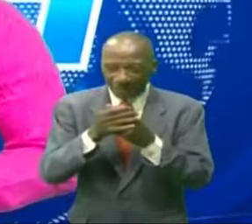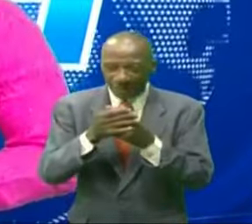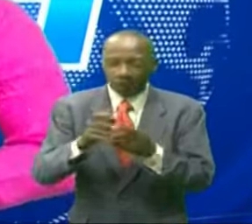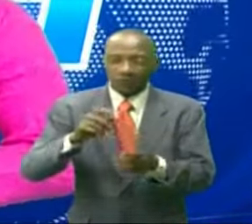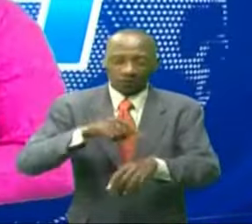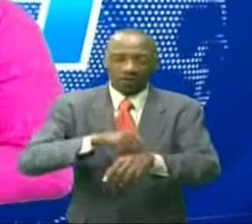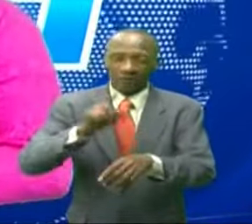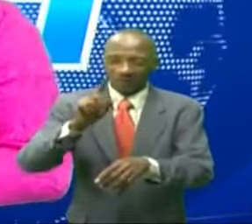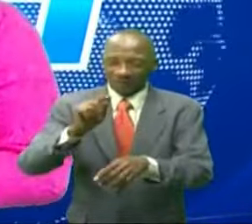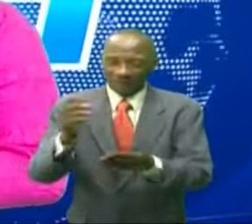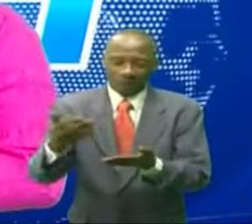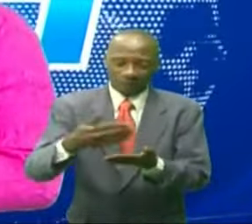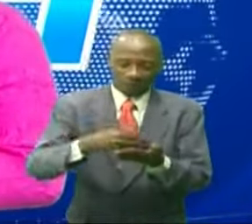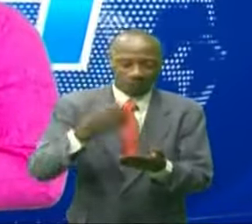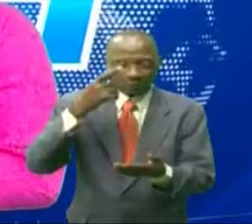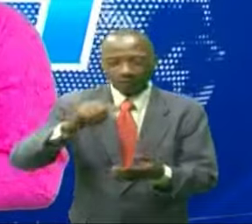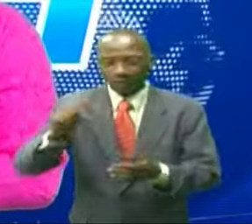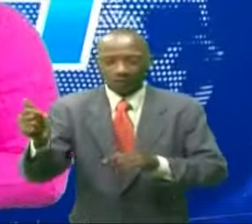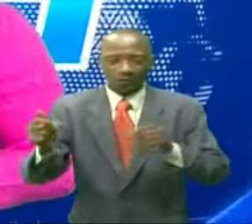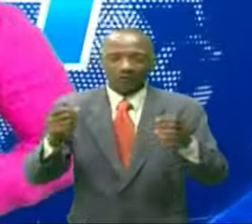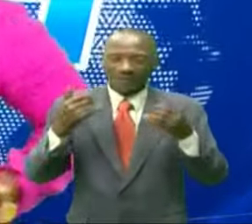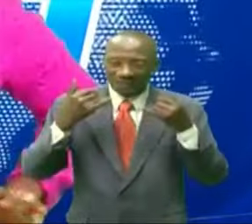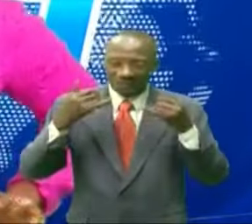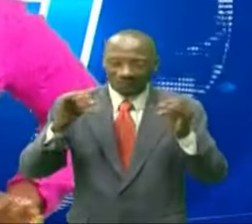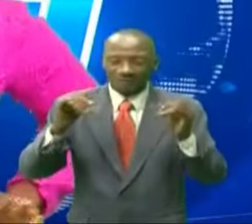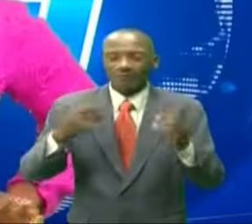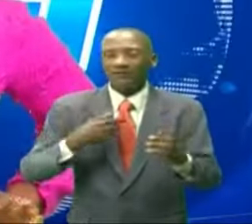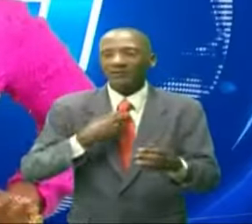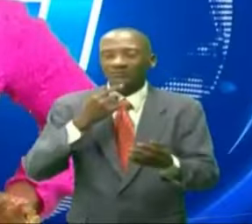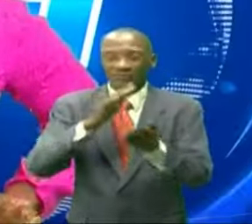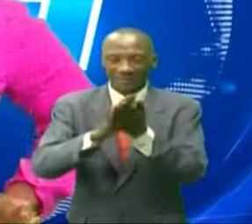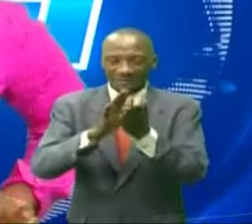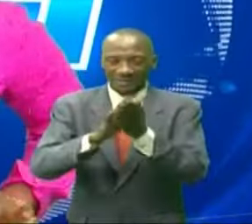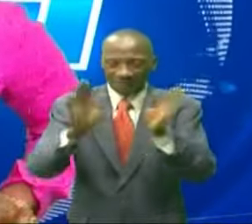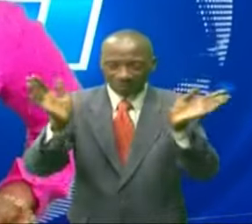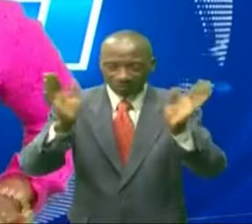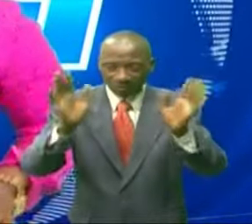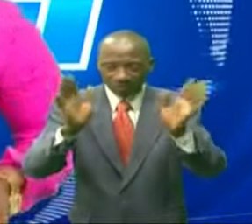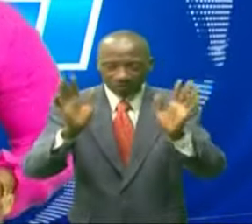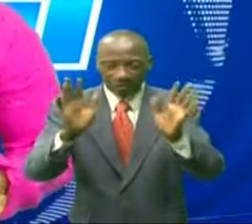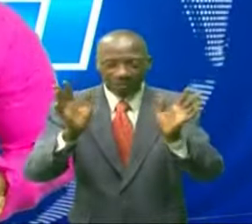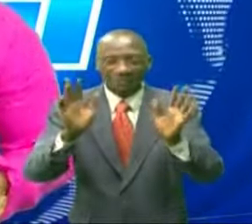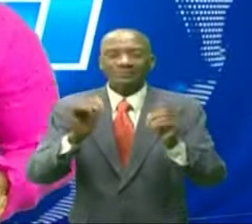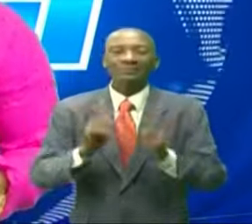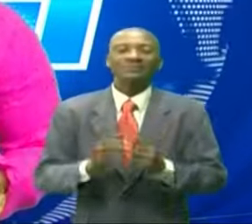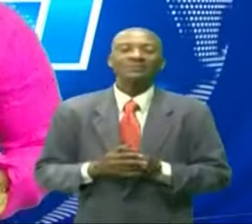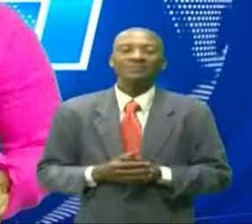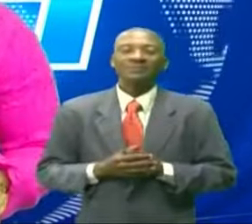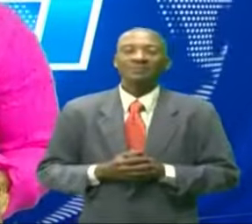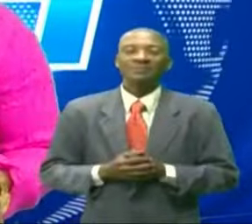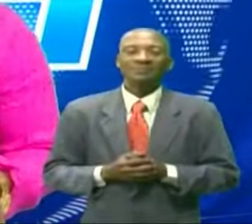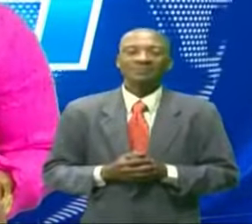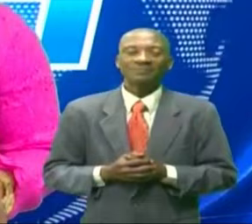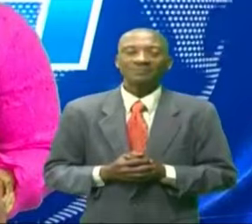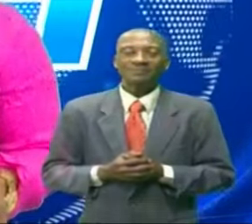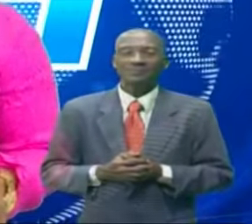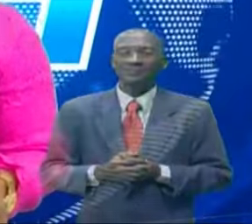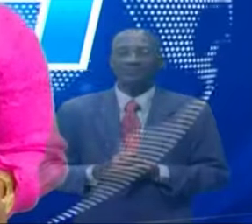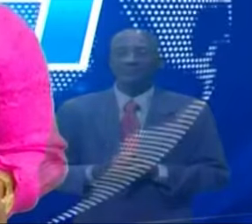20h, Sandra Nyangi Tabou pour la suite de l'actualité. Excellente suite de programme à toutes et à tous. Au revoir.